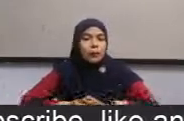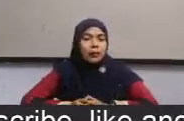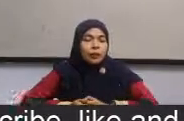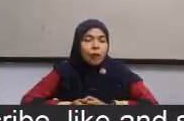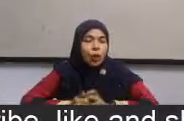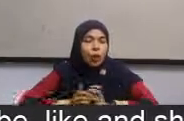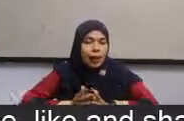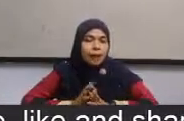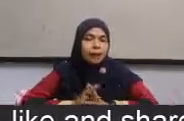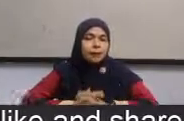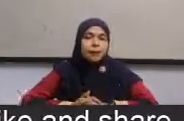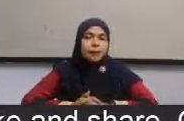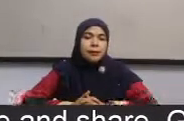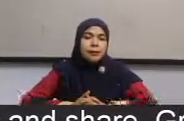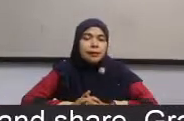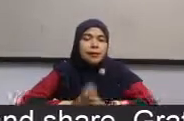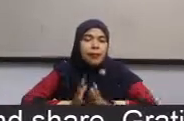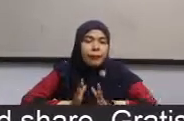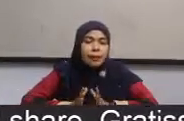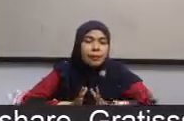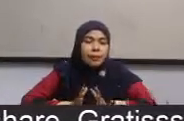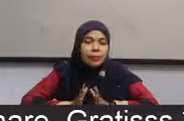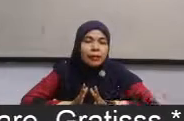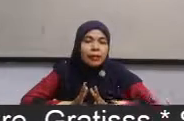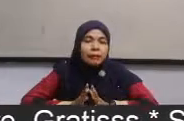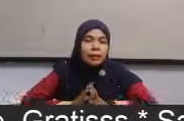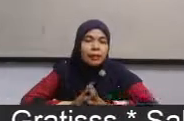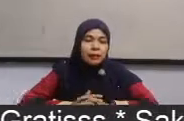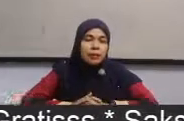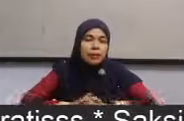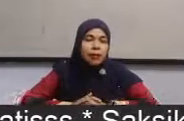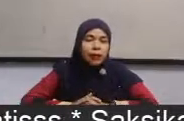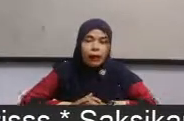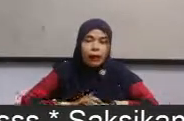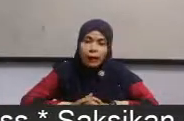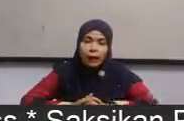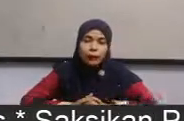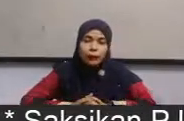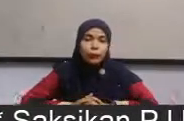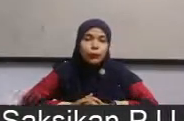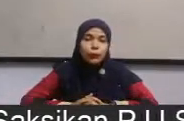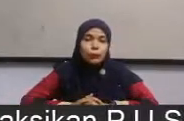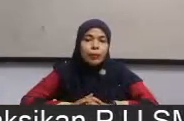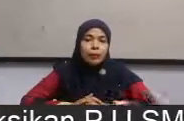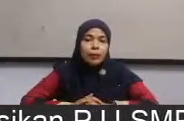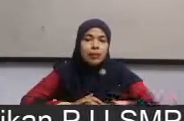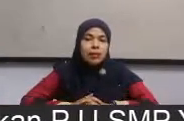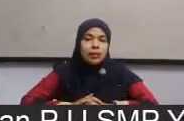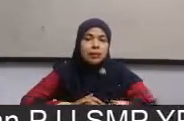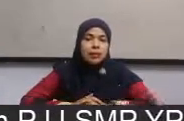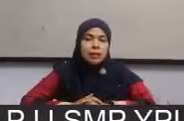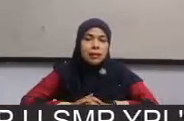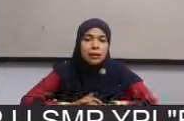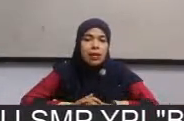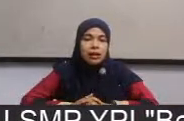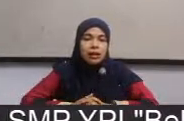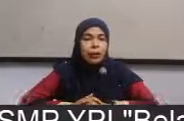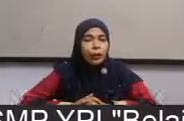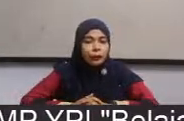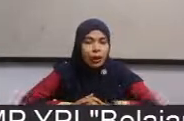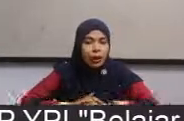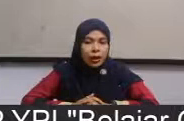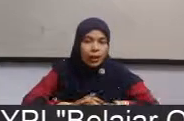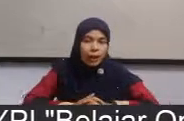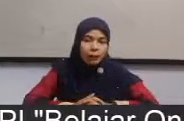transportasi lokal yang sampai saat ini masih dipakai atau masih menjadi ikon